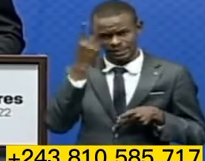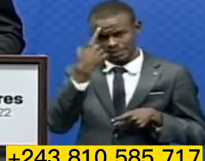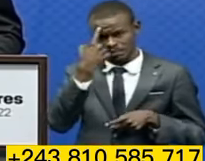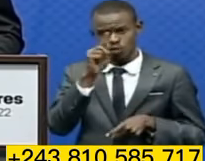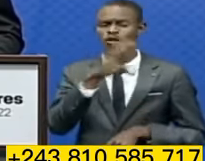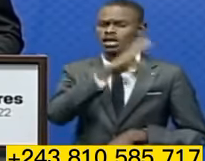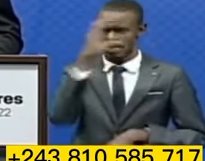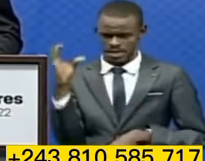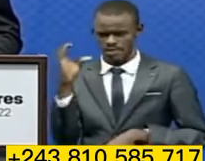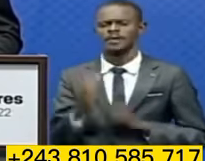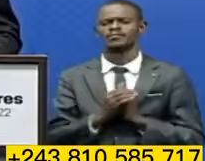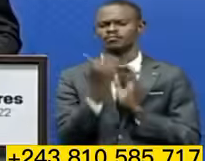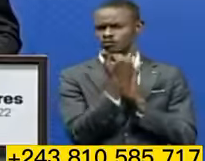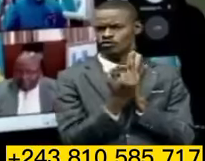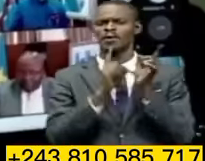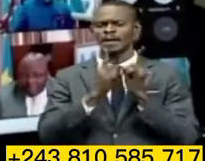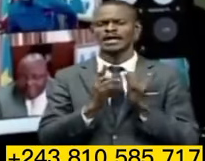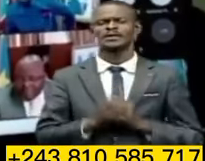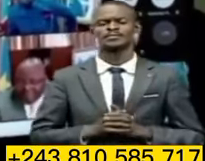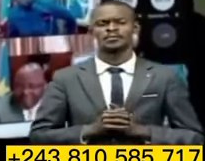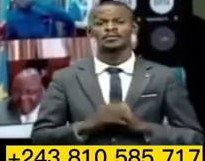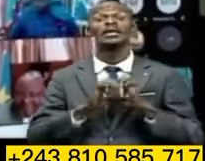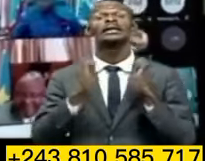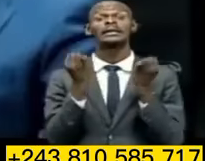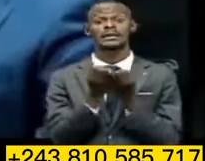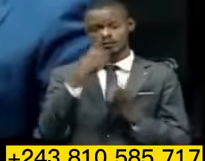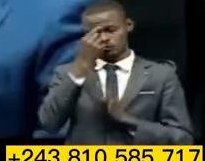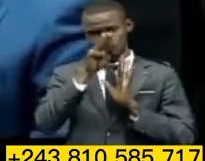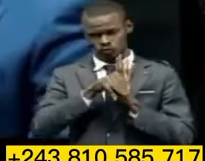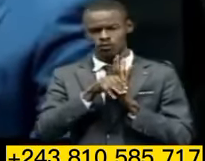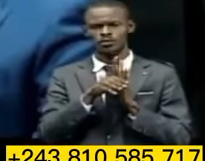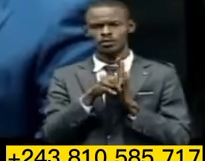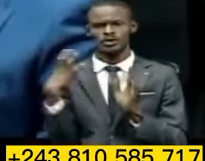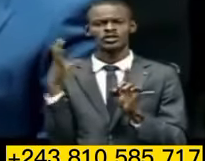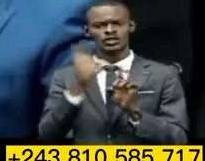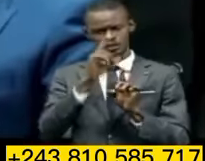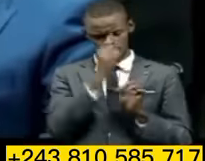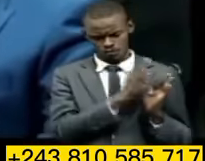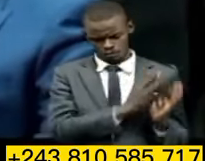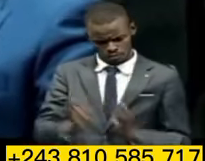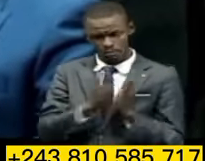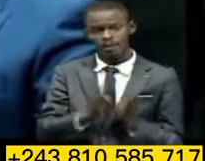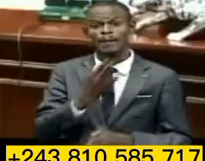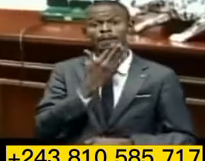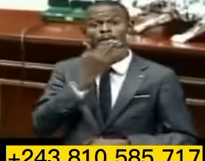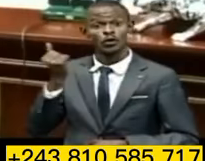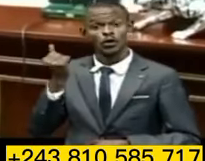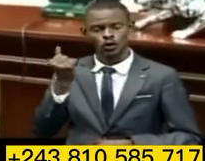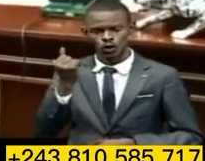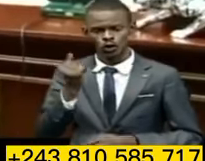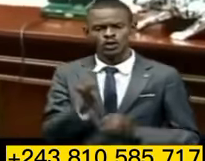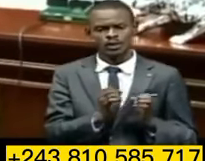Les équipes gouvernementales ont été chargées de mieux préparer l'offre en matière de solutions climatiques, traduisant